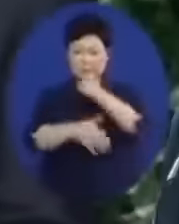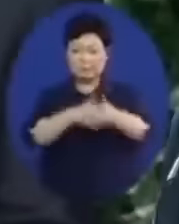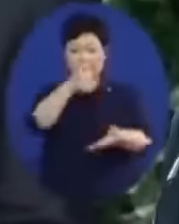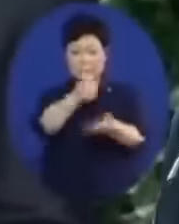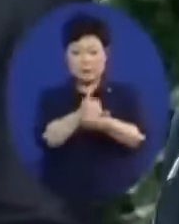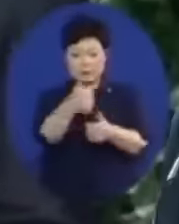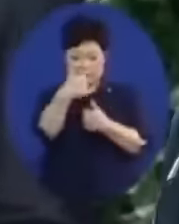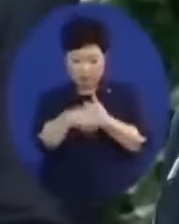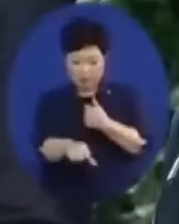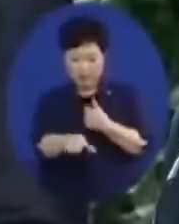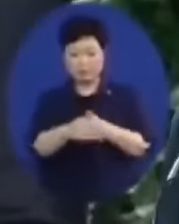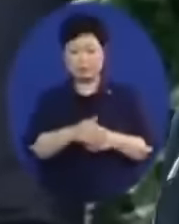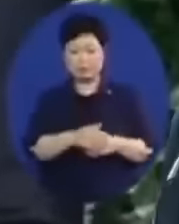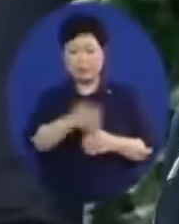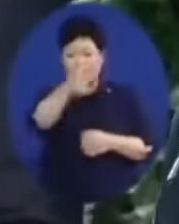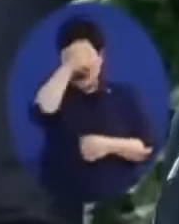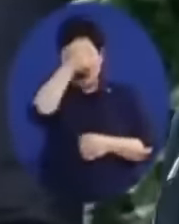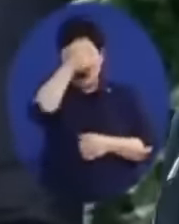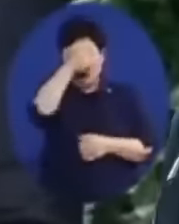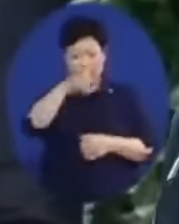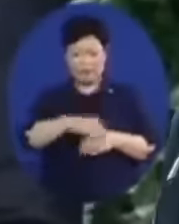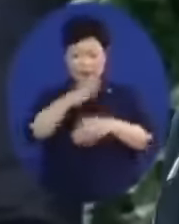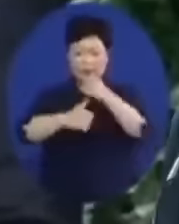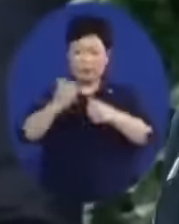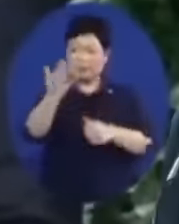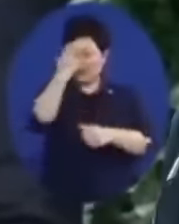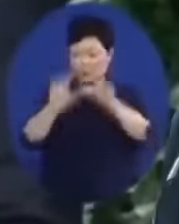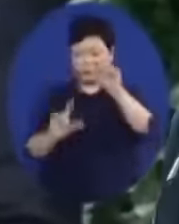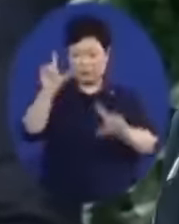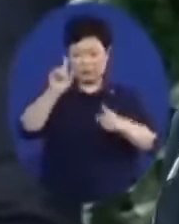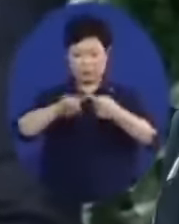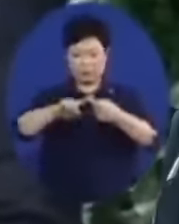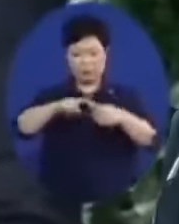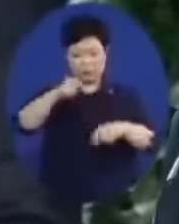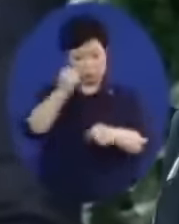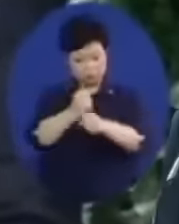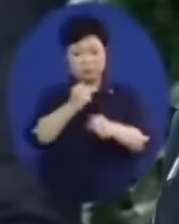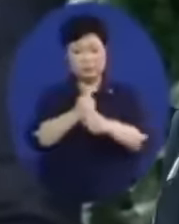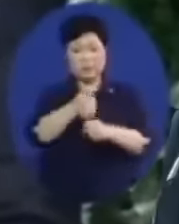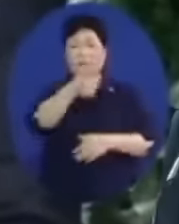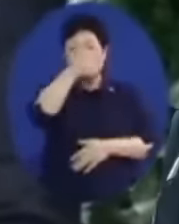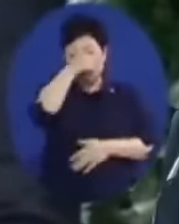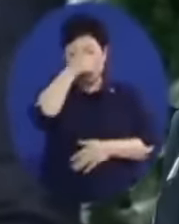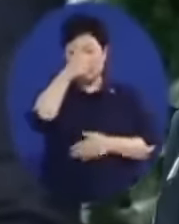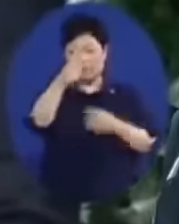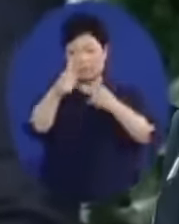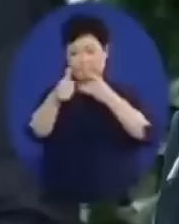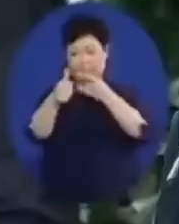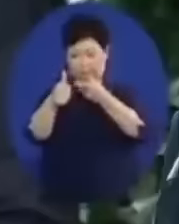하나님은 아담을 하나님의 형상과 모양대로 지었는데 아담은